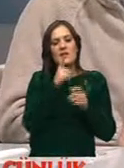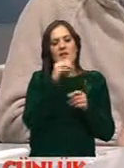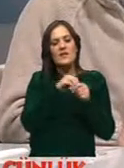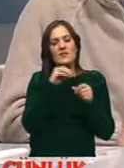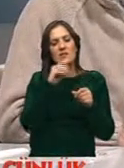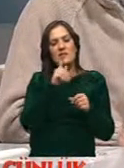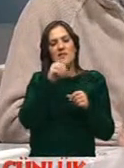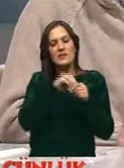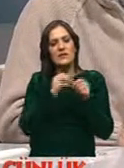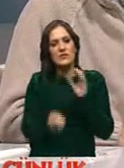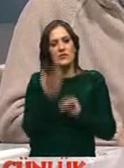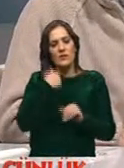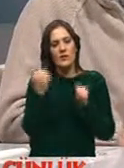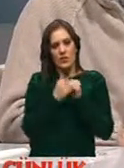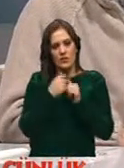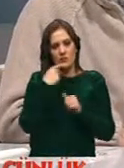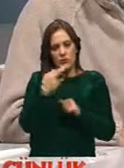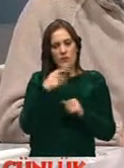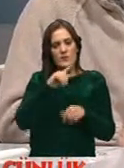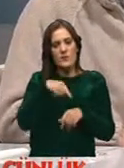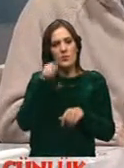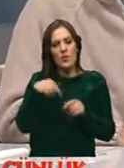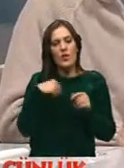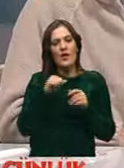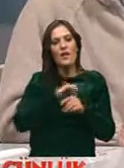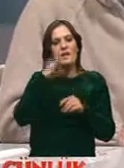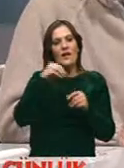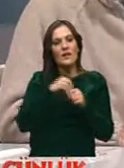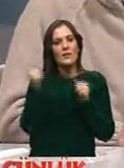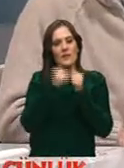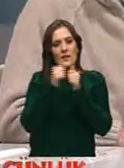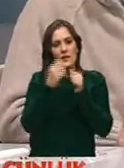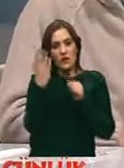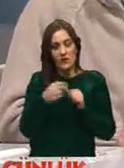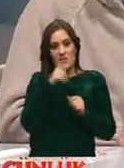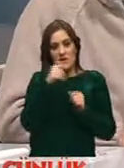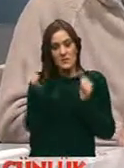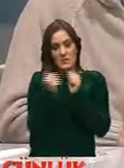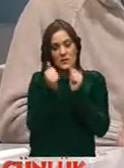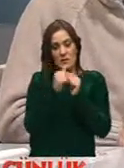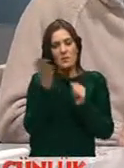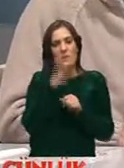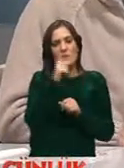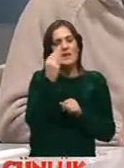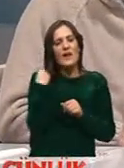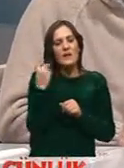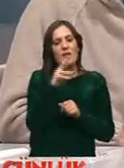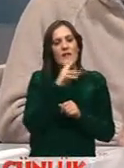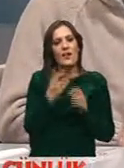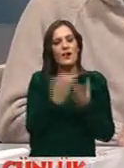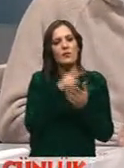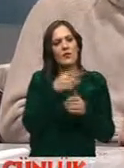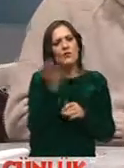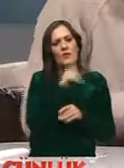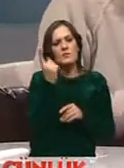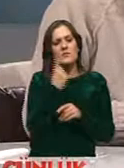çıkıyor elbette. Yan yana söylediğimiz zaman ve o frekans dalga boyları üst üste geldiği zaman bambaşka yeni bir renk elde ediyoruz. Evet. Bu değişik